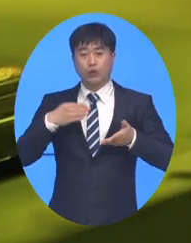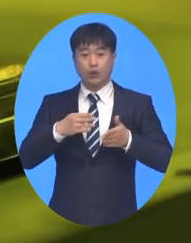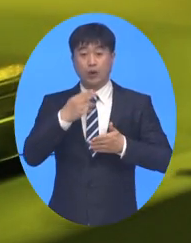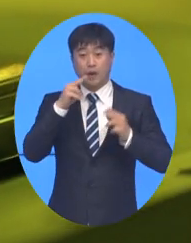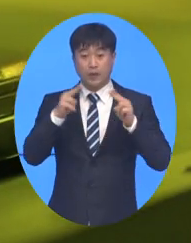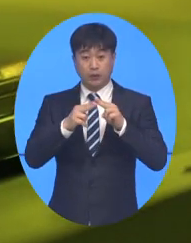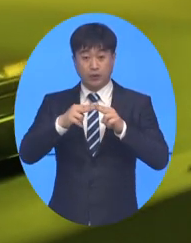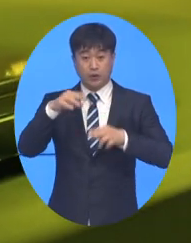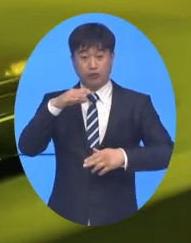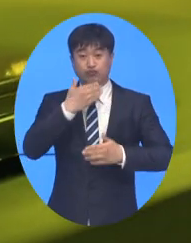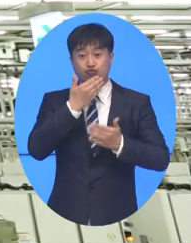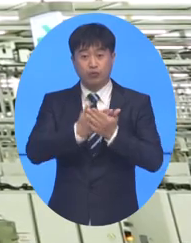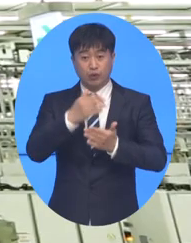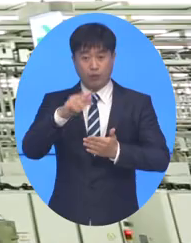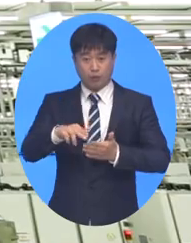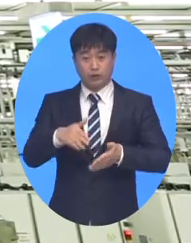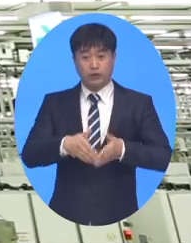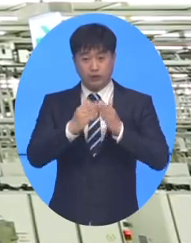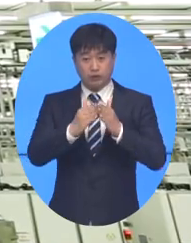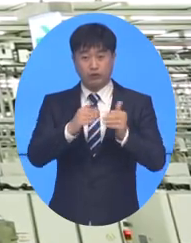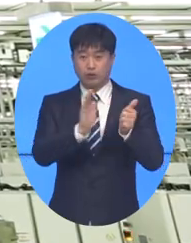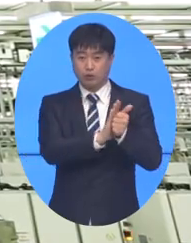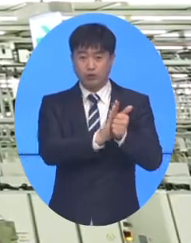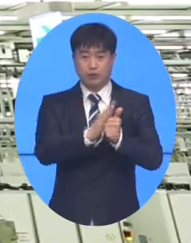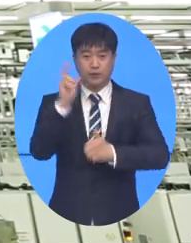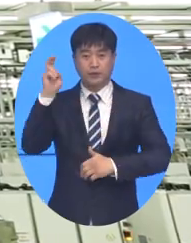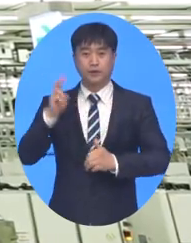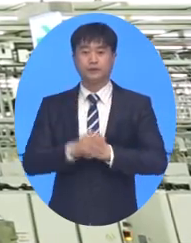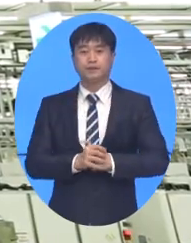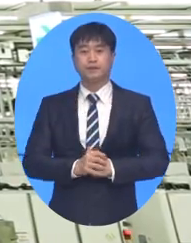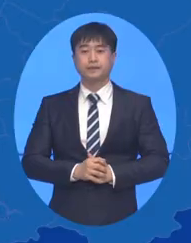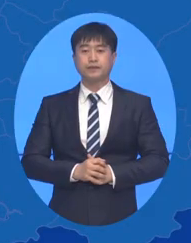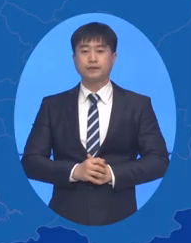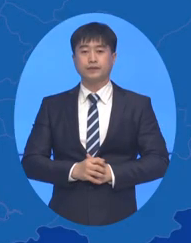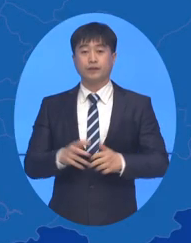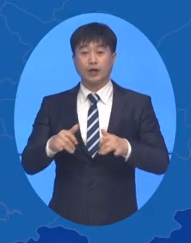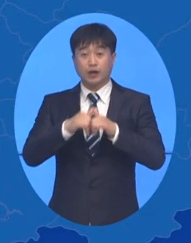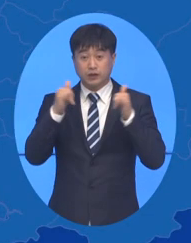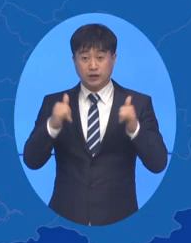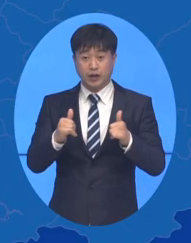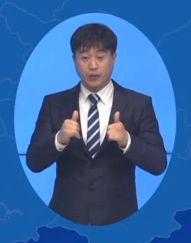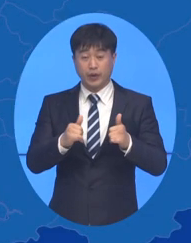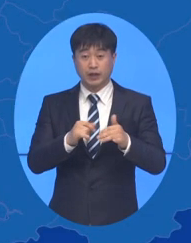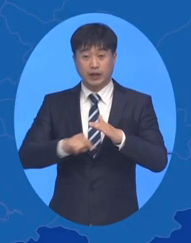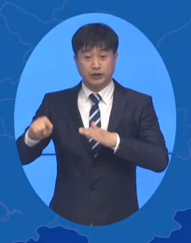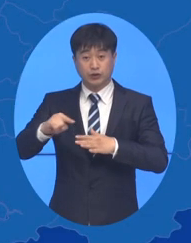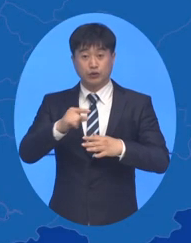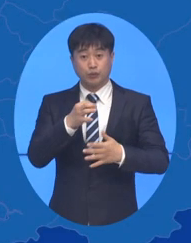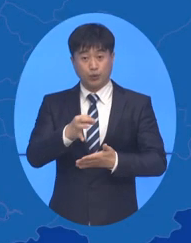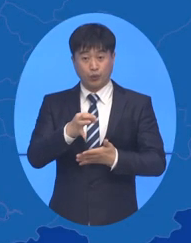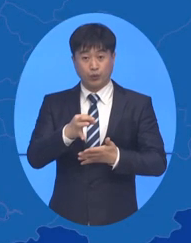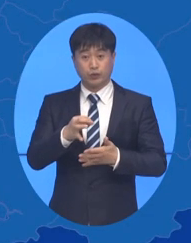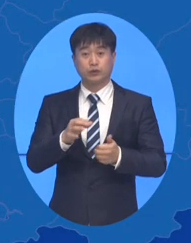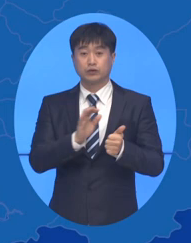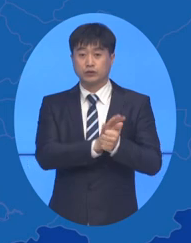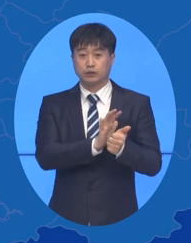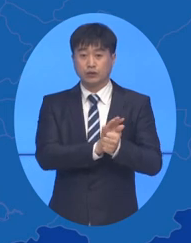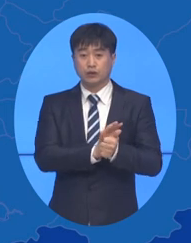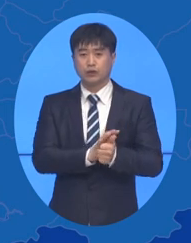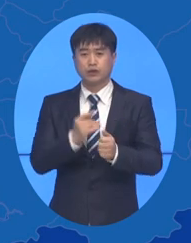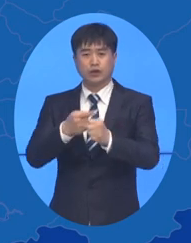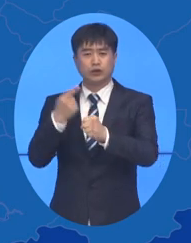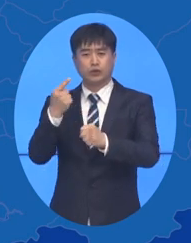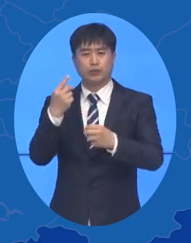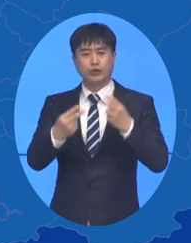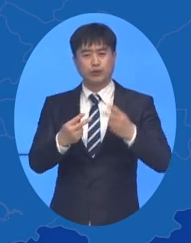산업의 글로벌 메카로 도약하는데 크게 뒷받침이 될 것으로 보입니다 사회 간접자본 분야는 전년 확보액보다